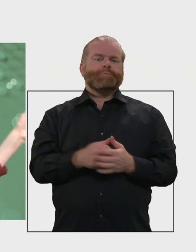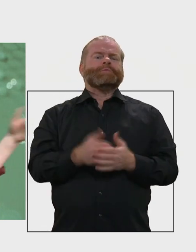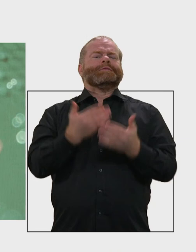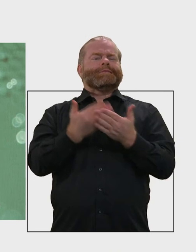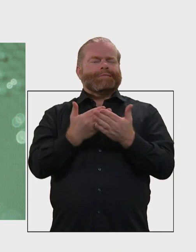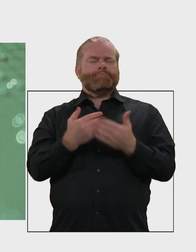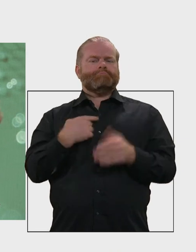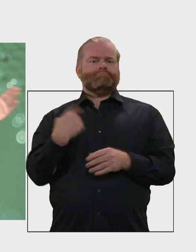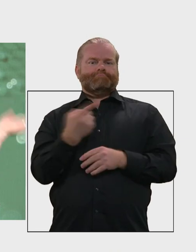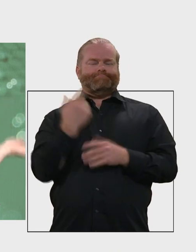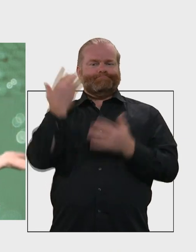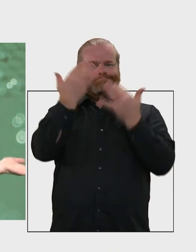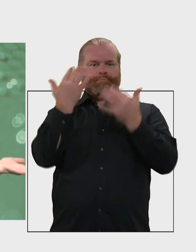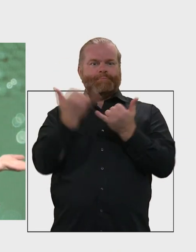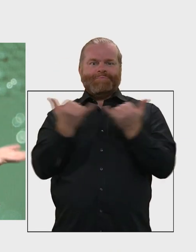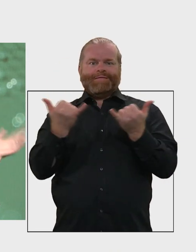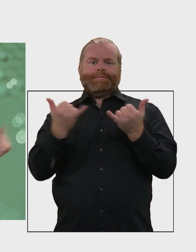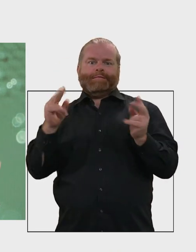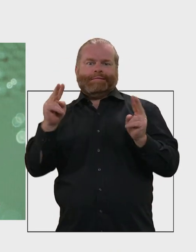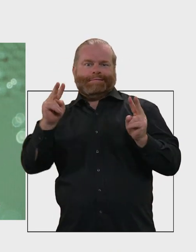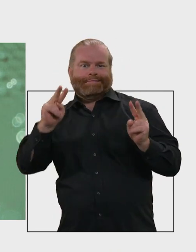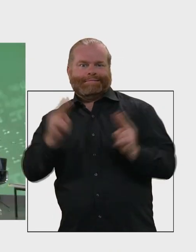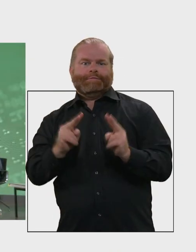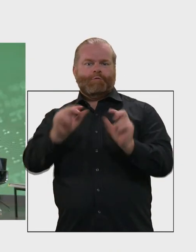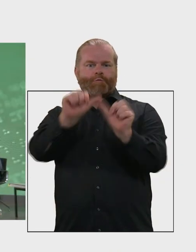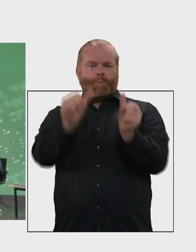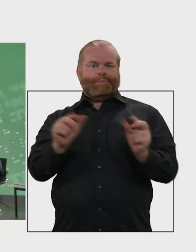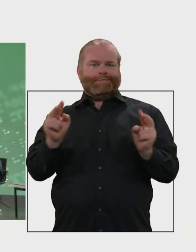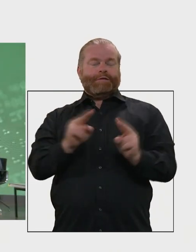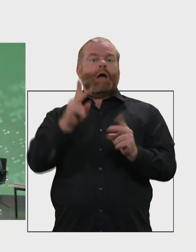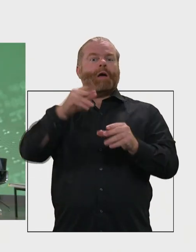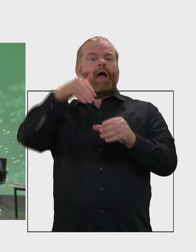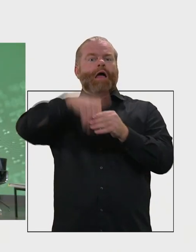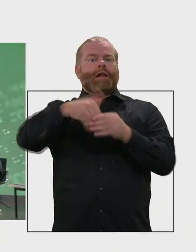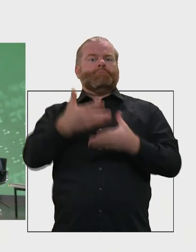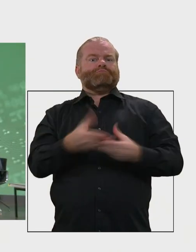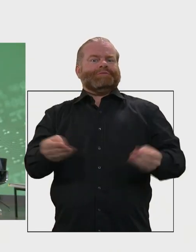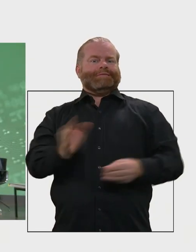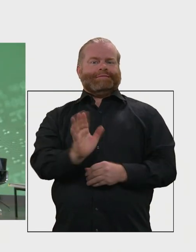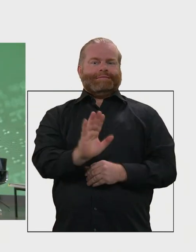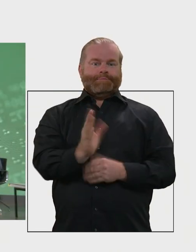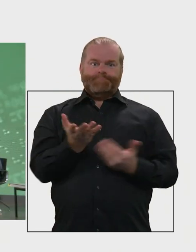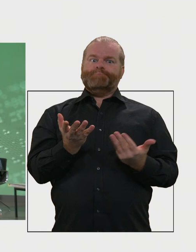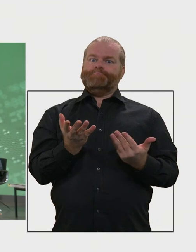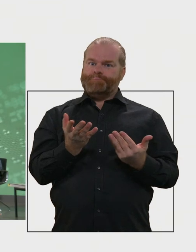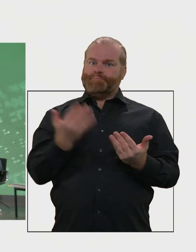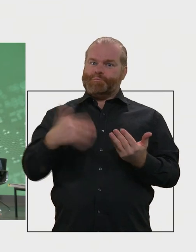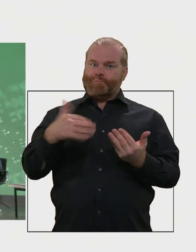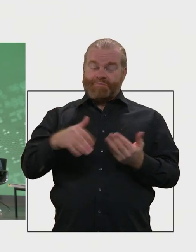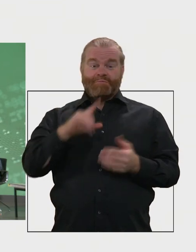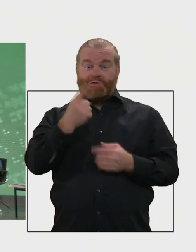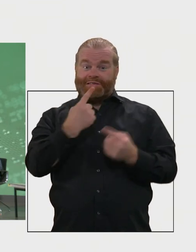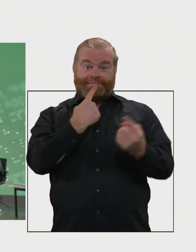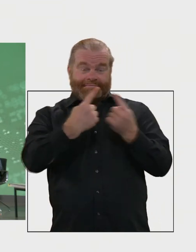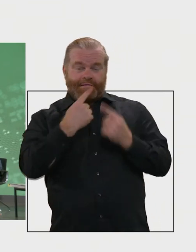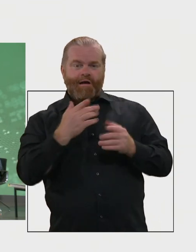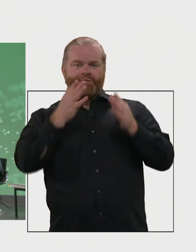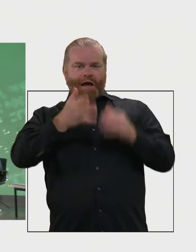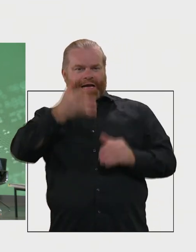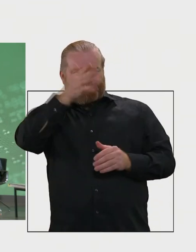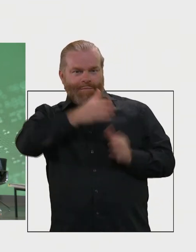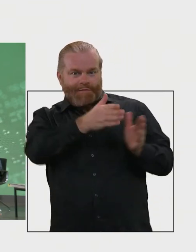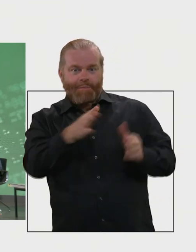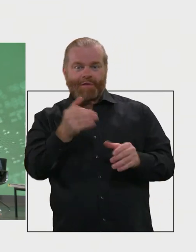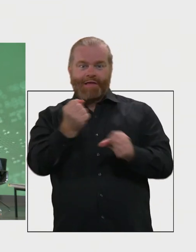muss ständig diskutiert werden mit den Fachexperten, mit den Mitarbeiterinnen und natürlich dann aber auch mit unseren tasterfahrenen